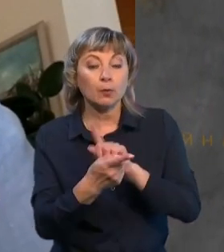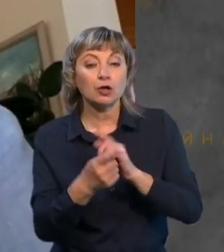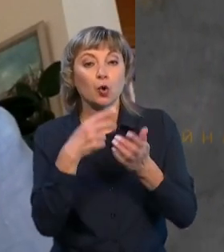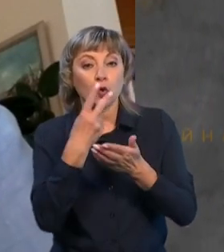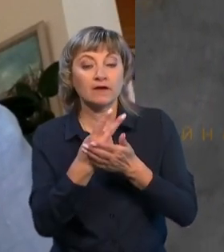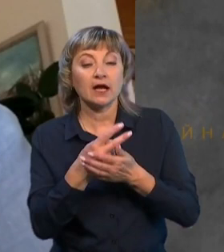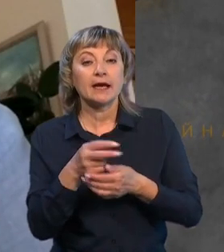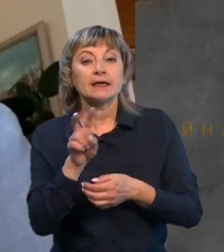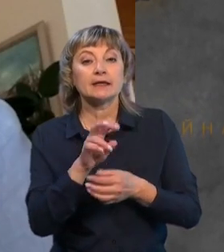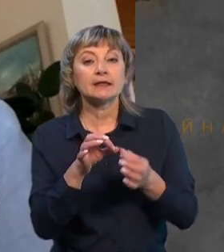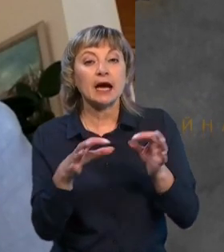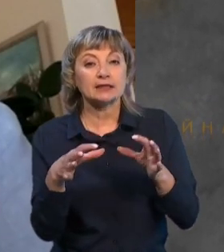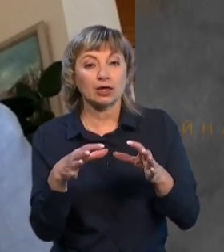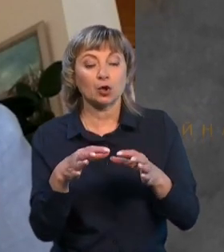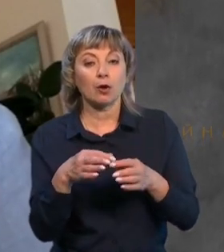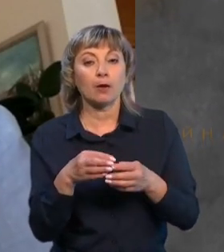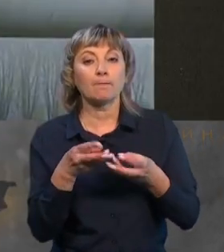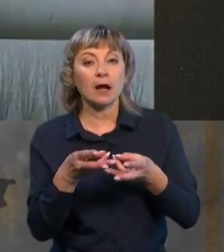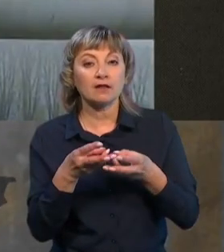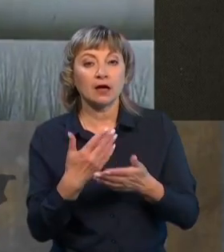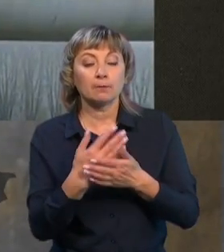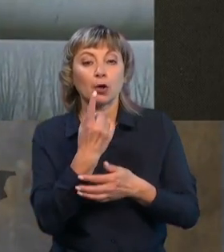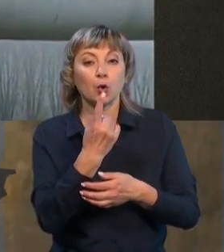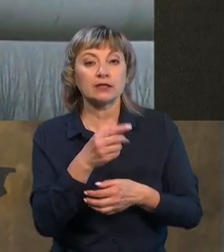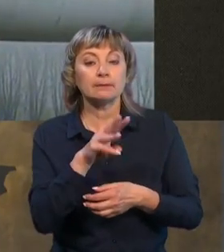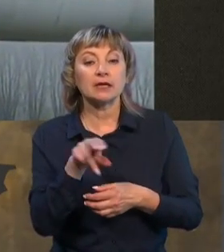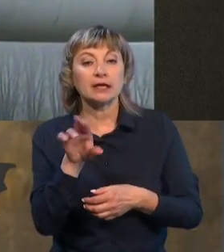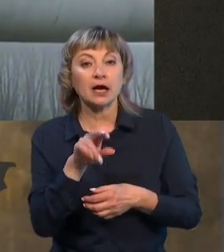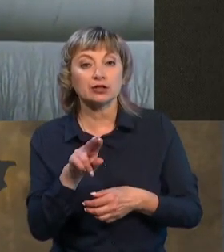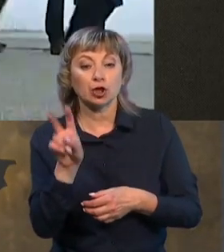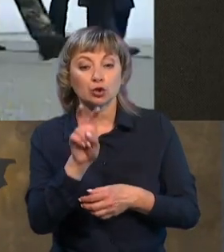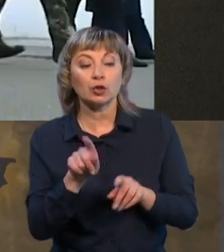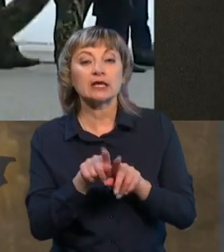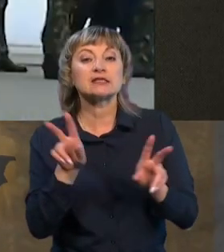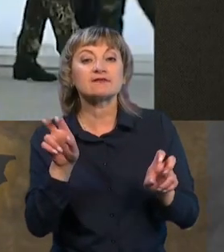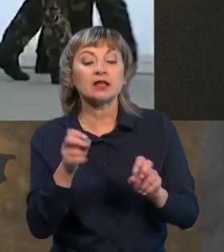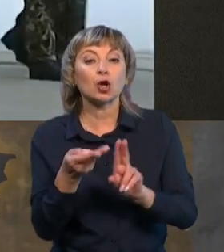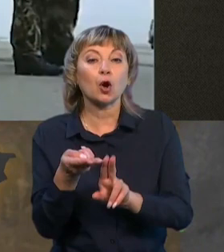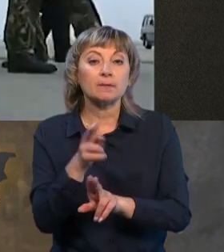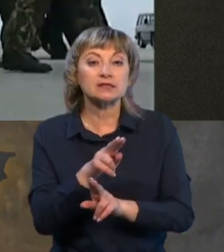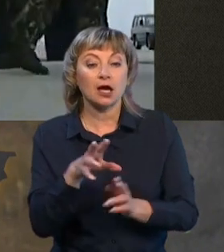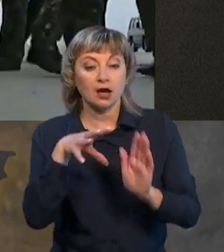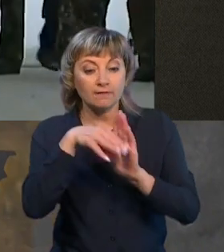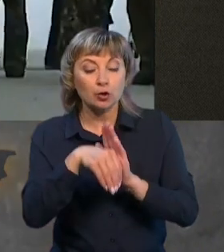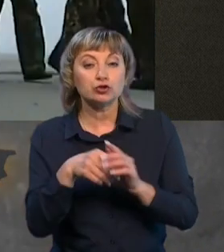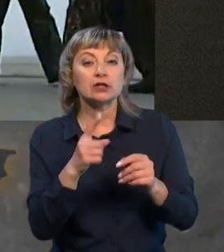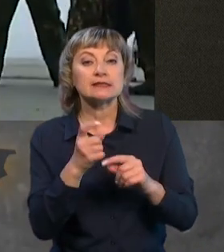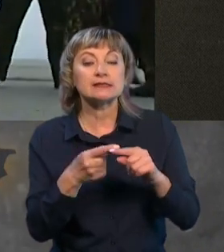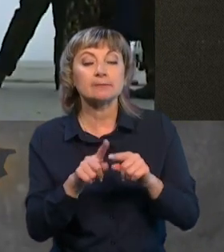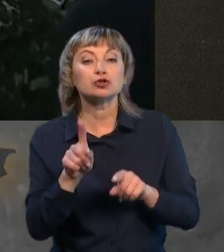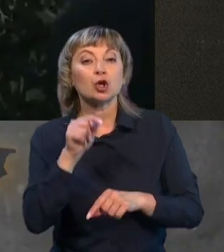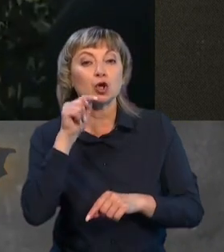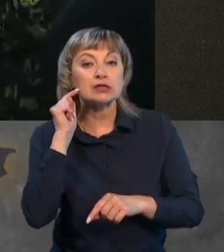вигляді ядерного палива приблизно на 1 млрд доларів так званої компенсації включно і з тим що Росія